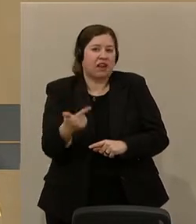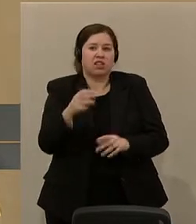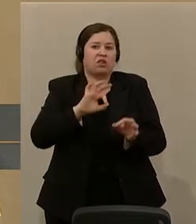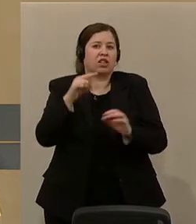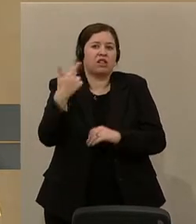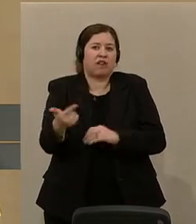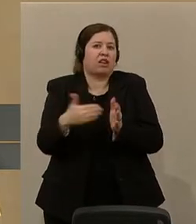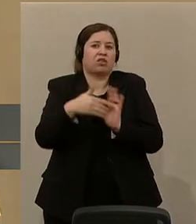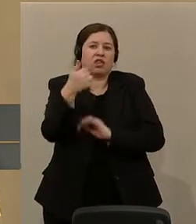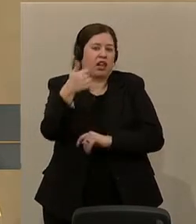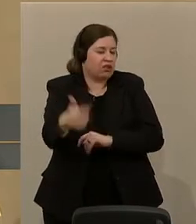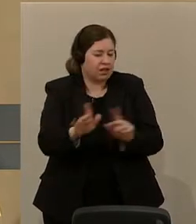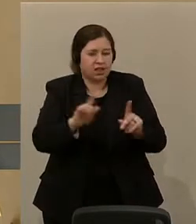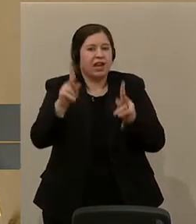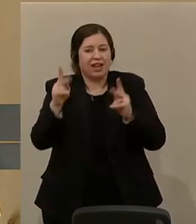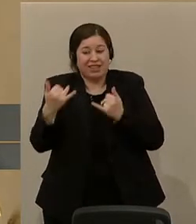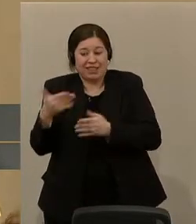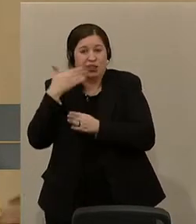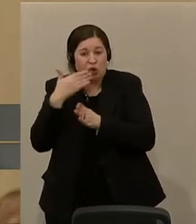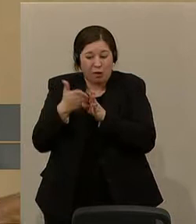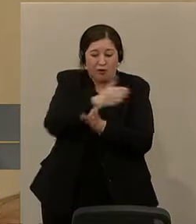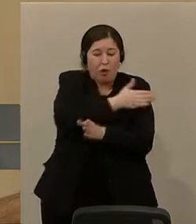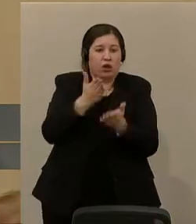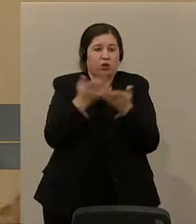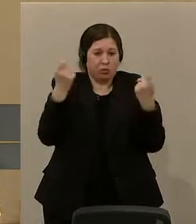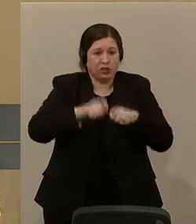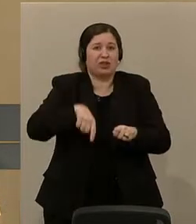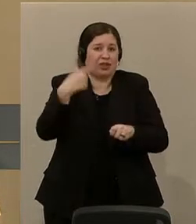und damit wirklich etwas tun was den menschen was bringen